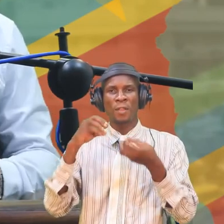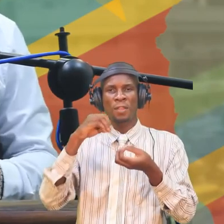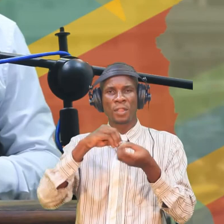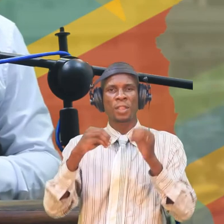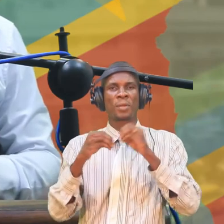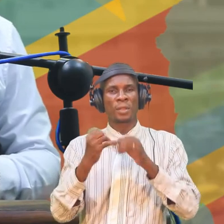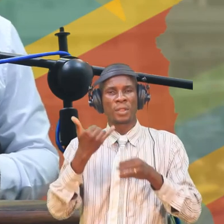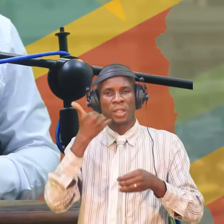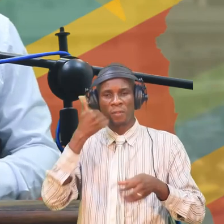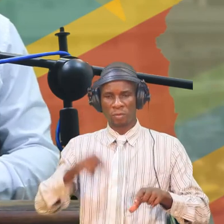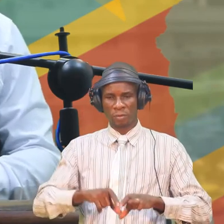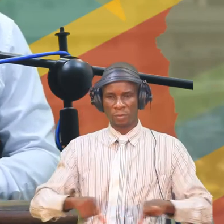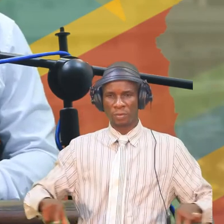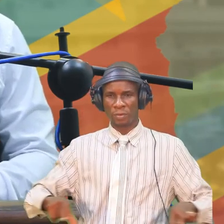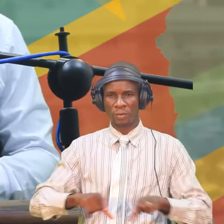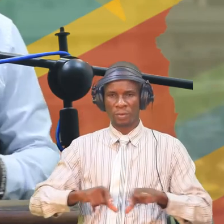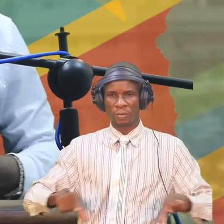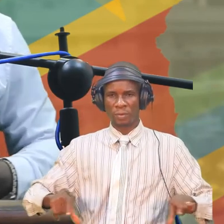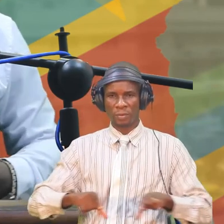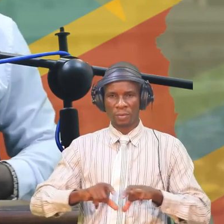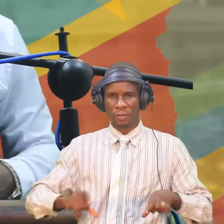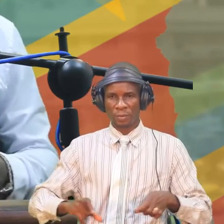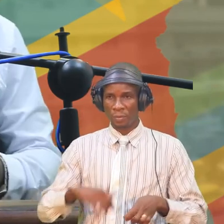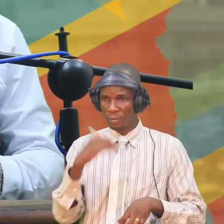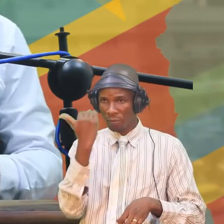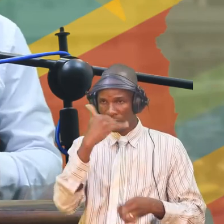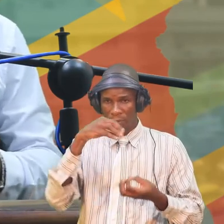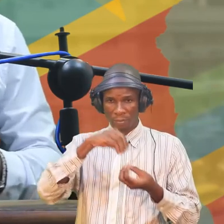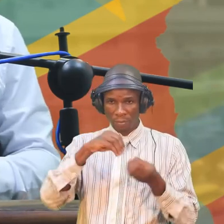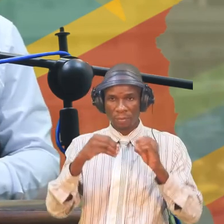les contacts et les liens. Nous avons dit que c'est